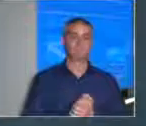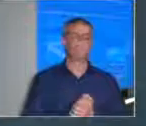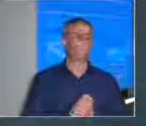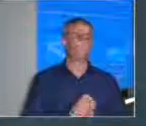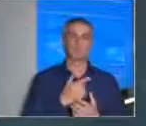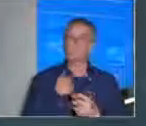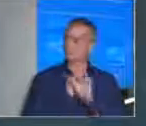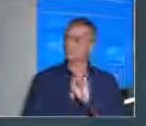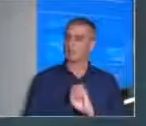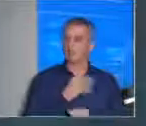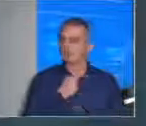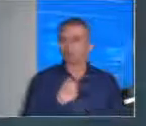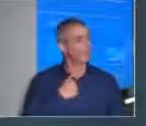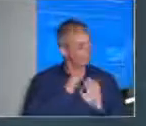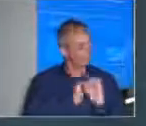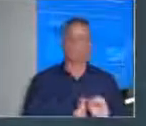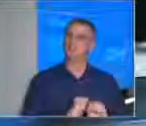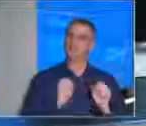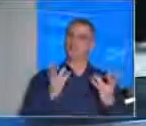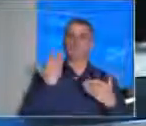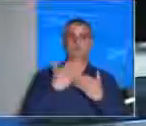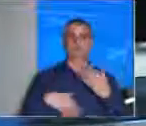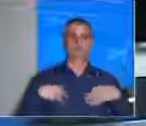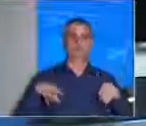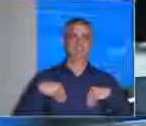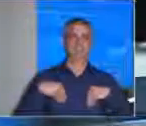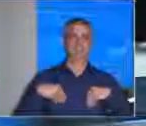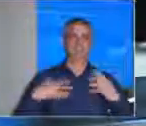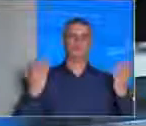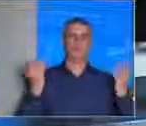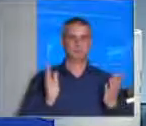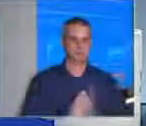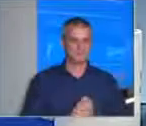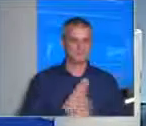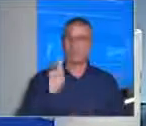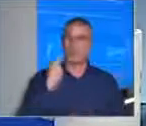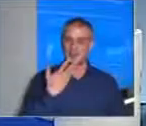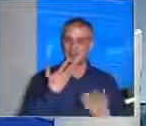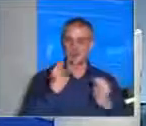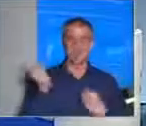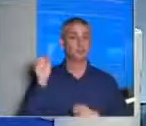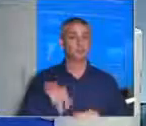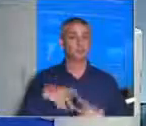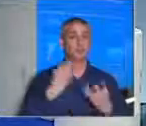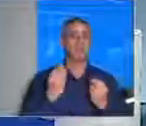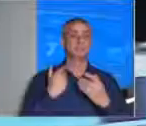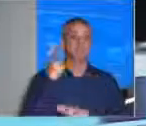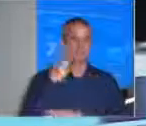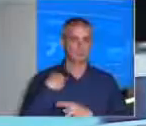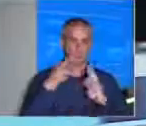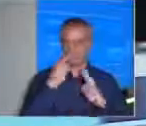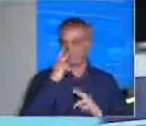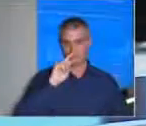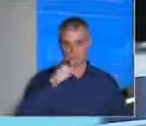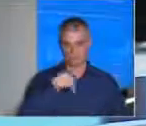וכן. אני בעד, מה איתך? אני בעד. יופי. את רואה, בסוף הסכמנו. קרולין גליק, אני מאוד מודה לך שהגעת למשחק חוץ. אני מודה לך. מקווה לראות